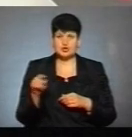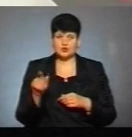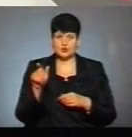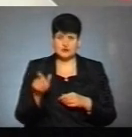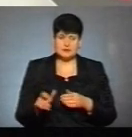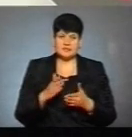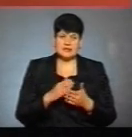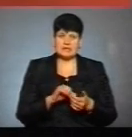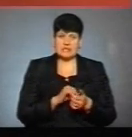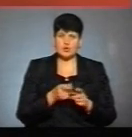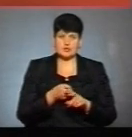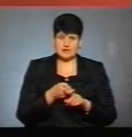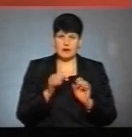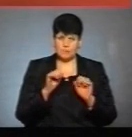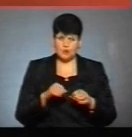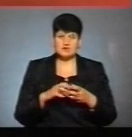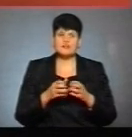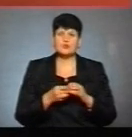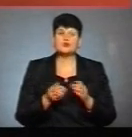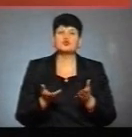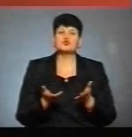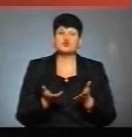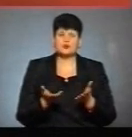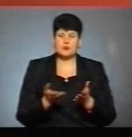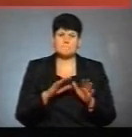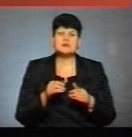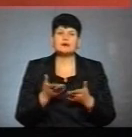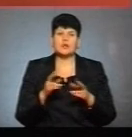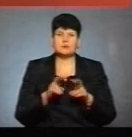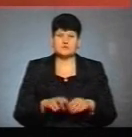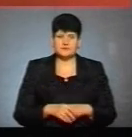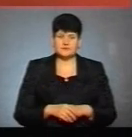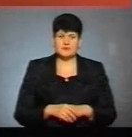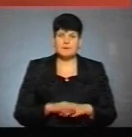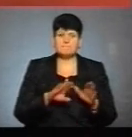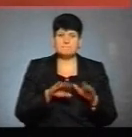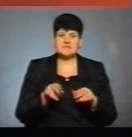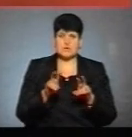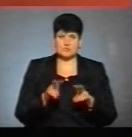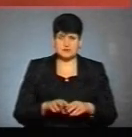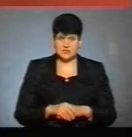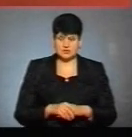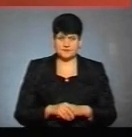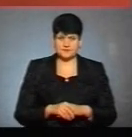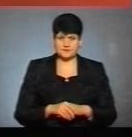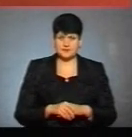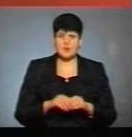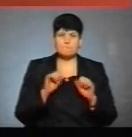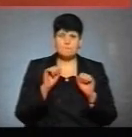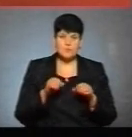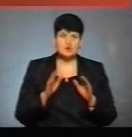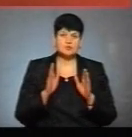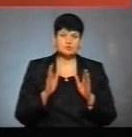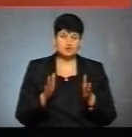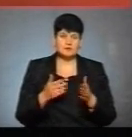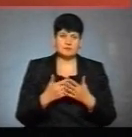є наркозалежність, можна у результаті чого? Після певних обстежень? Так, обов'язково після певних обстежень. Тому що може бути,